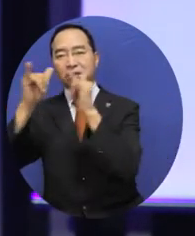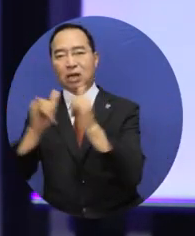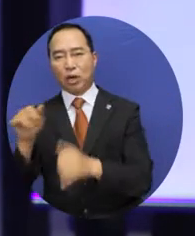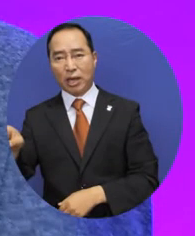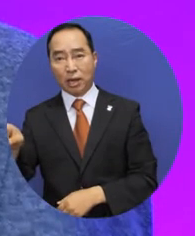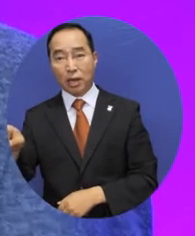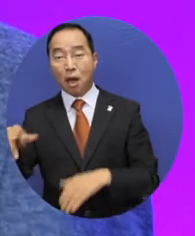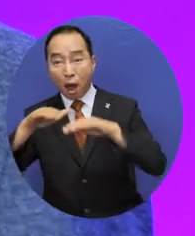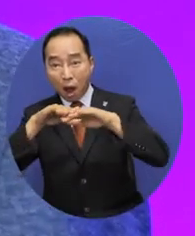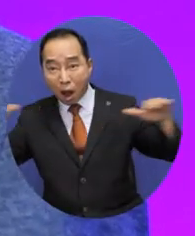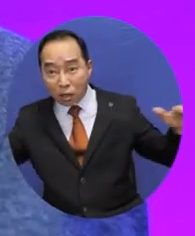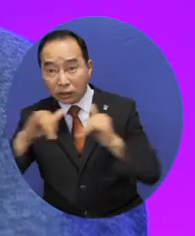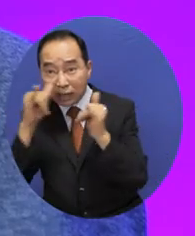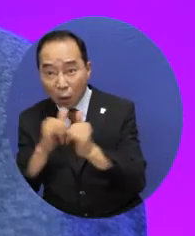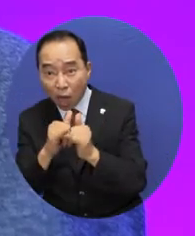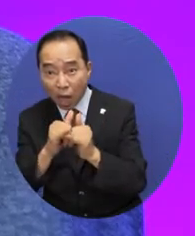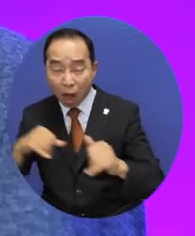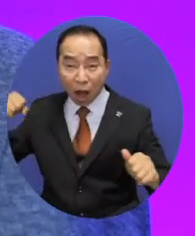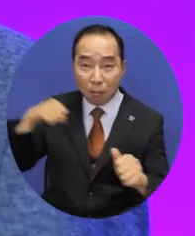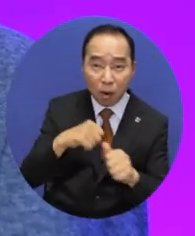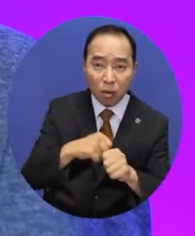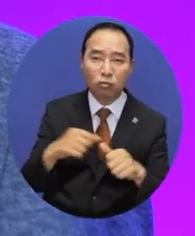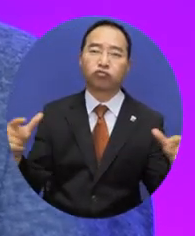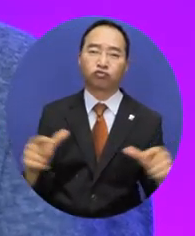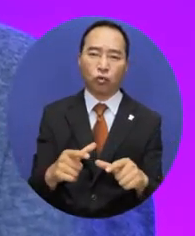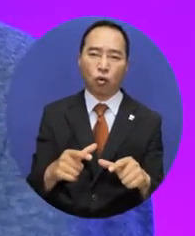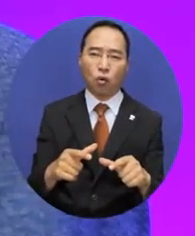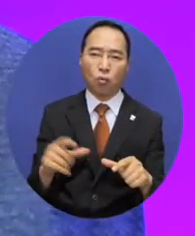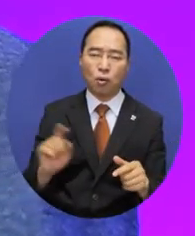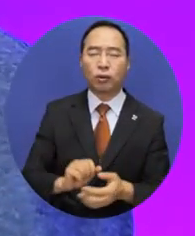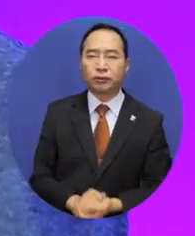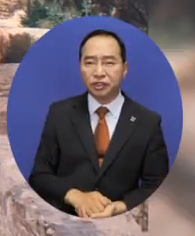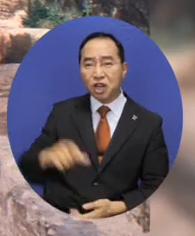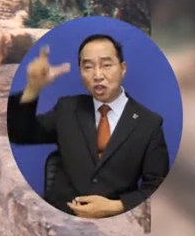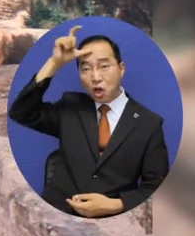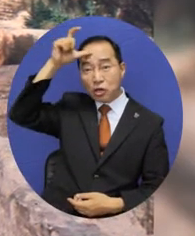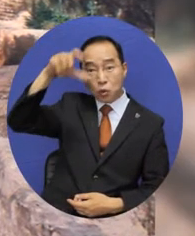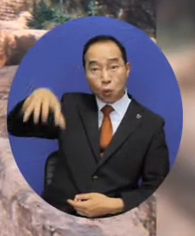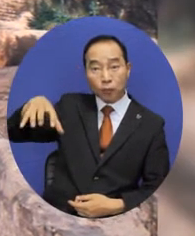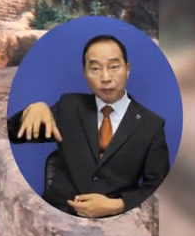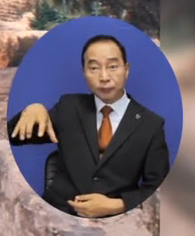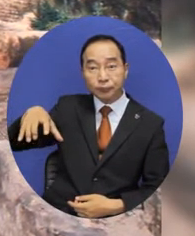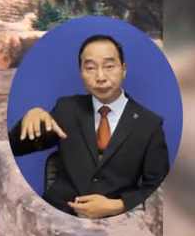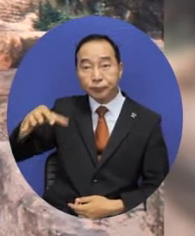극소화되었습니다. 그거의 대표적인 예가 터키의 차탈페이크 유적입니다.